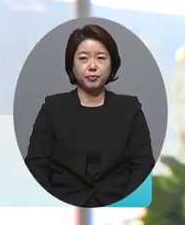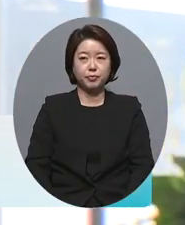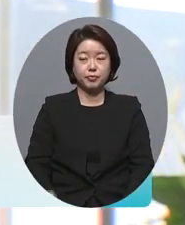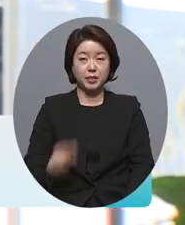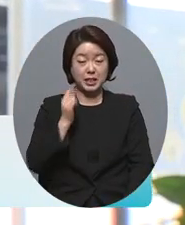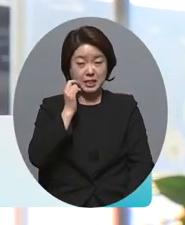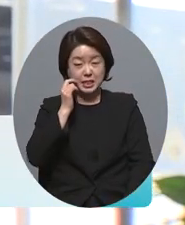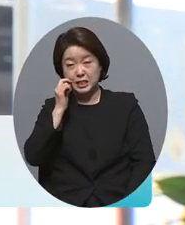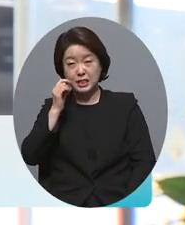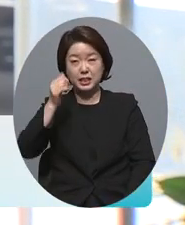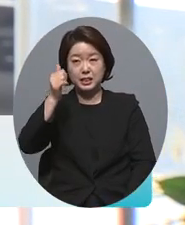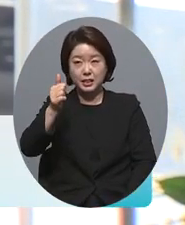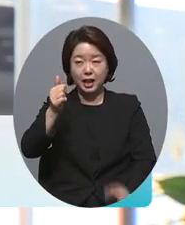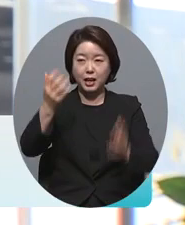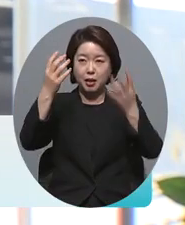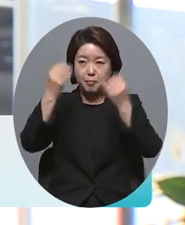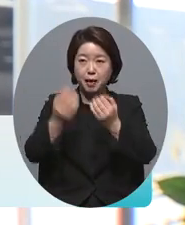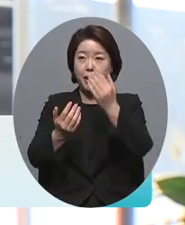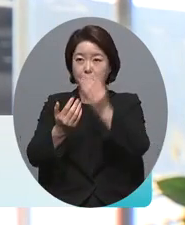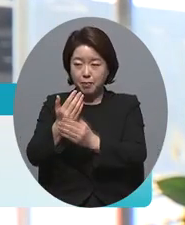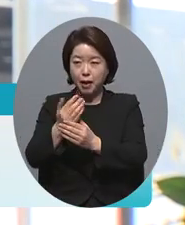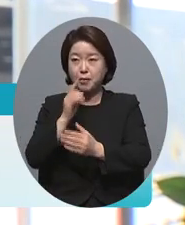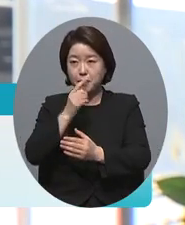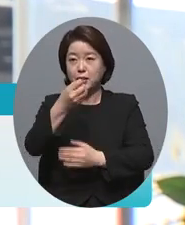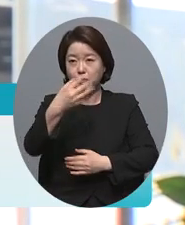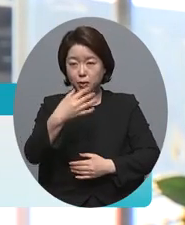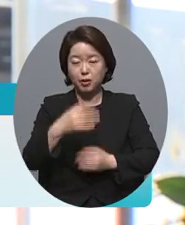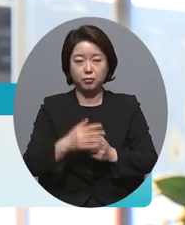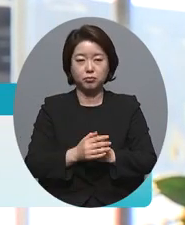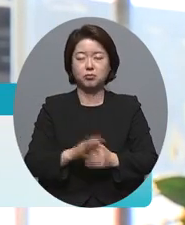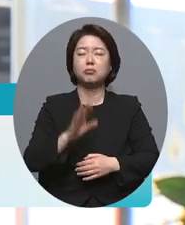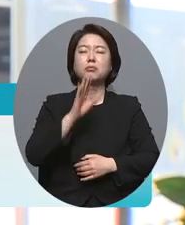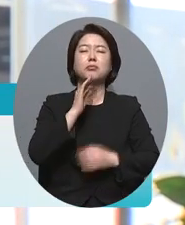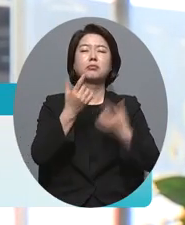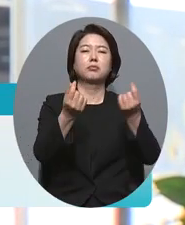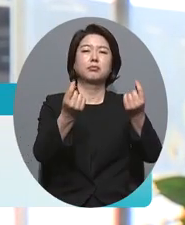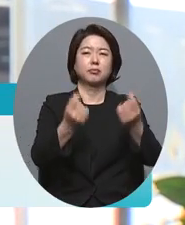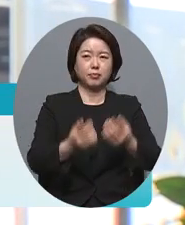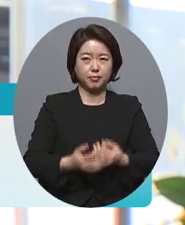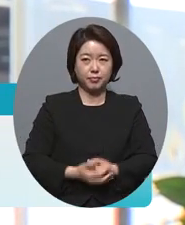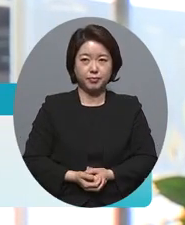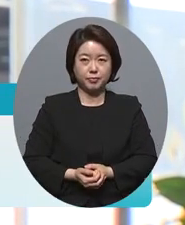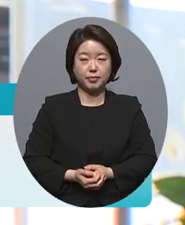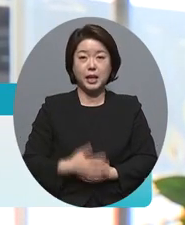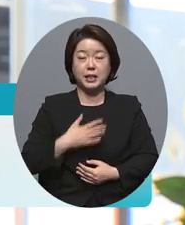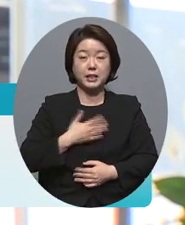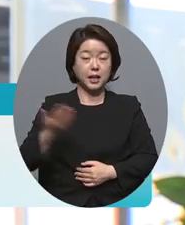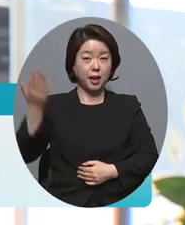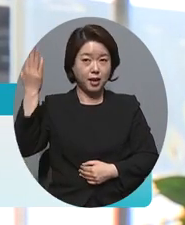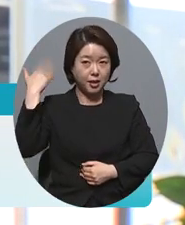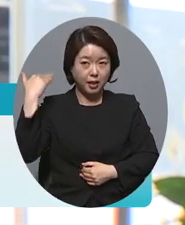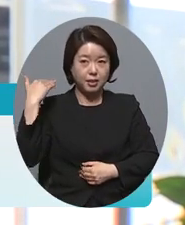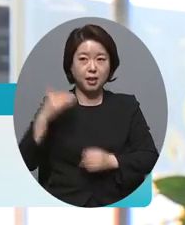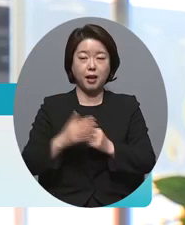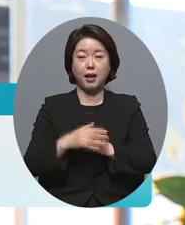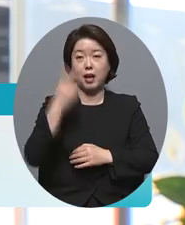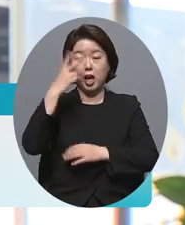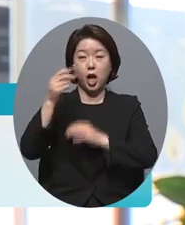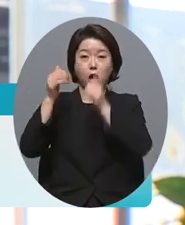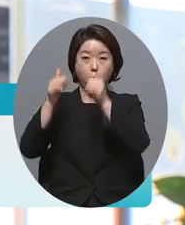많이 나와야 된다고 말씀하셨는데 너무 당연한 얘기 아니겠습니까? 어? 제가 과거에